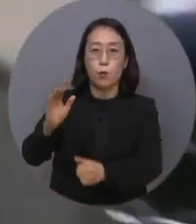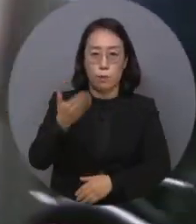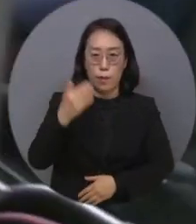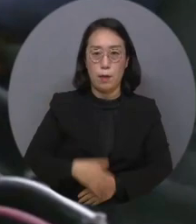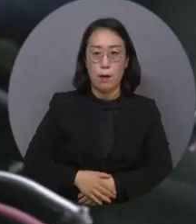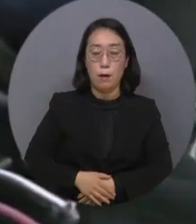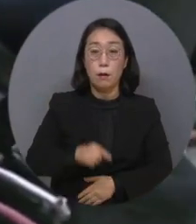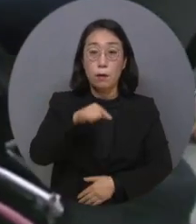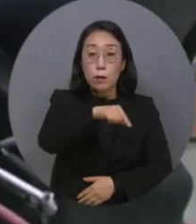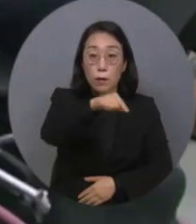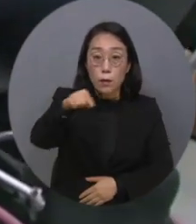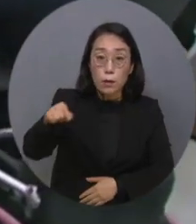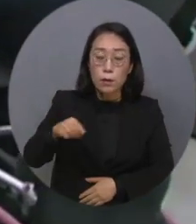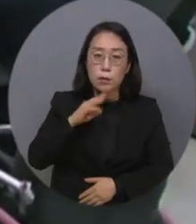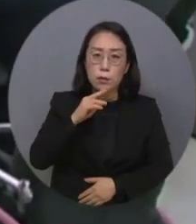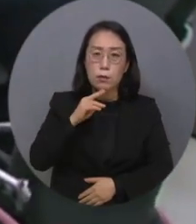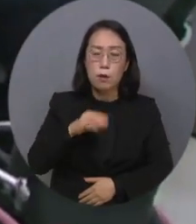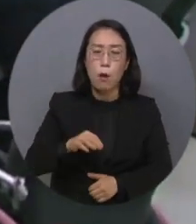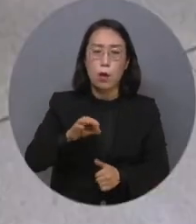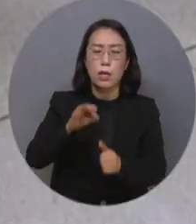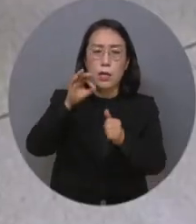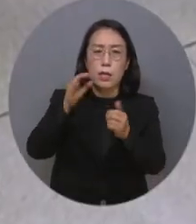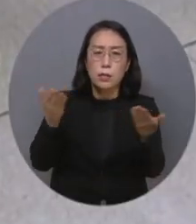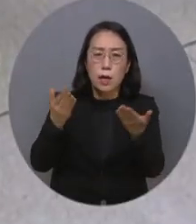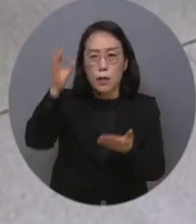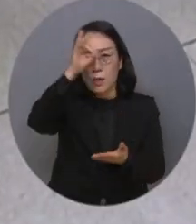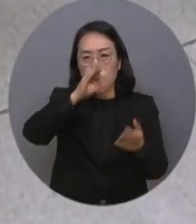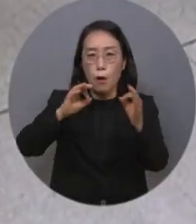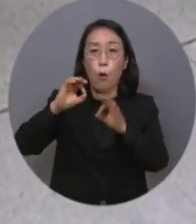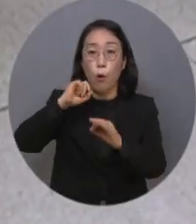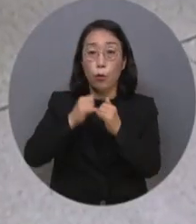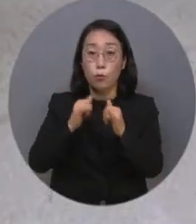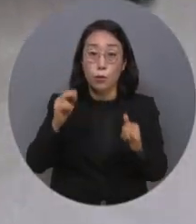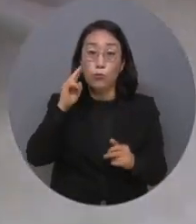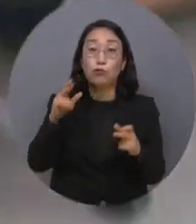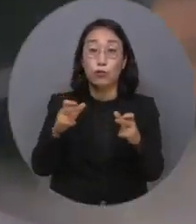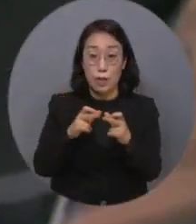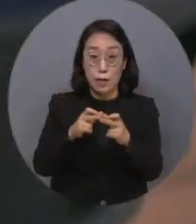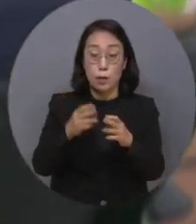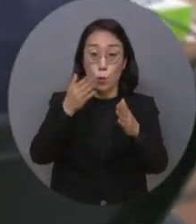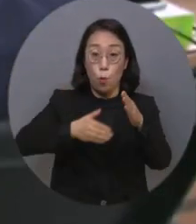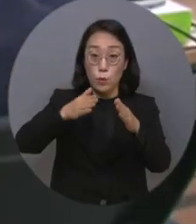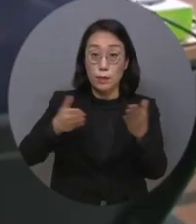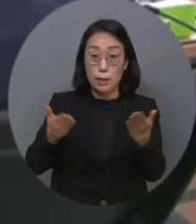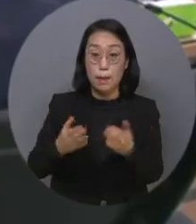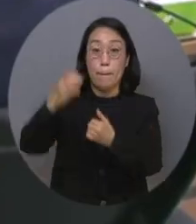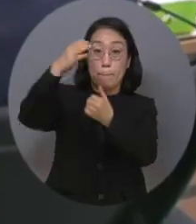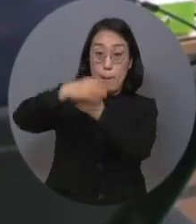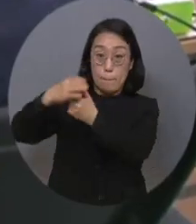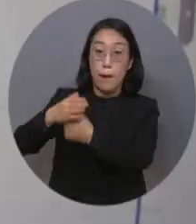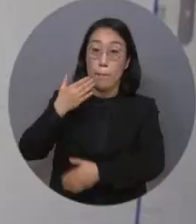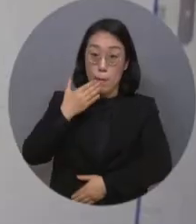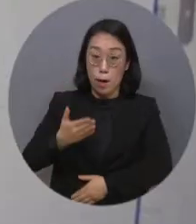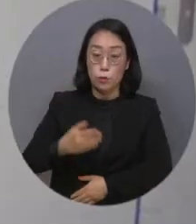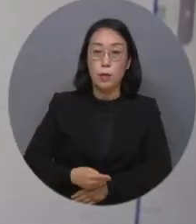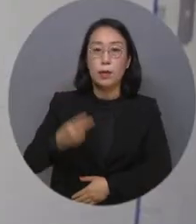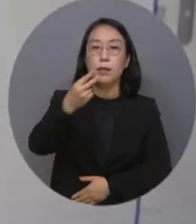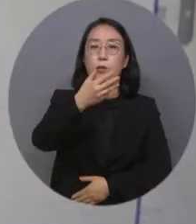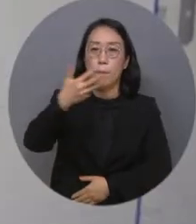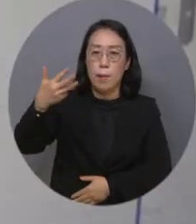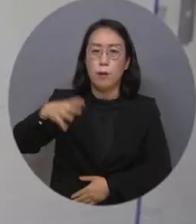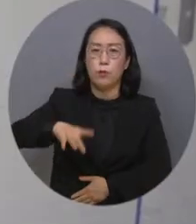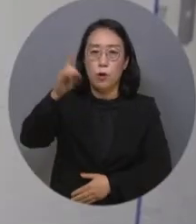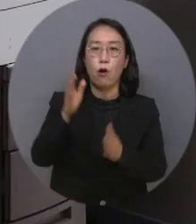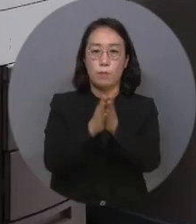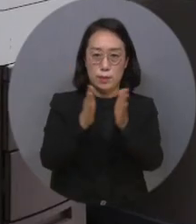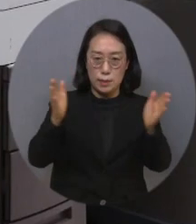채용은 상대적으로 고용 여건이 열악한 중증장애인의 공직 진출 기회를 확대하고자 지난 2008년